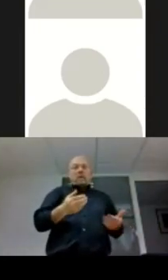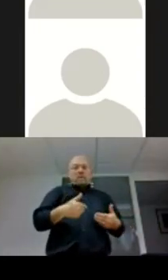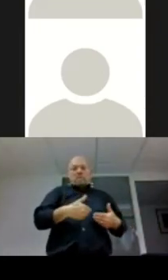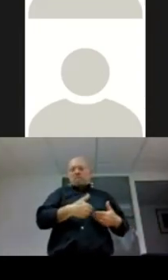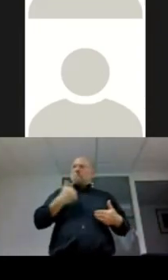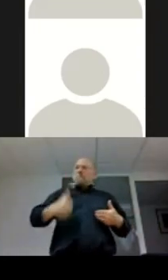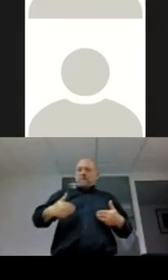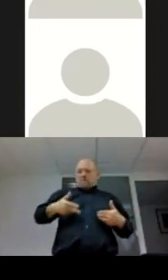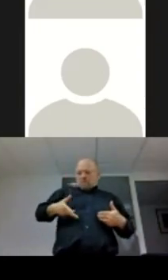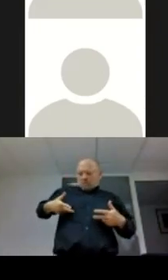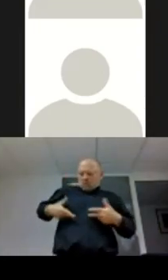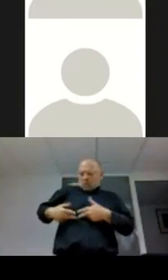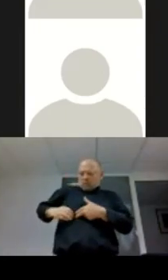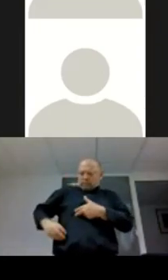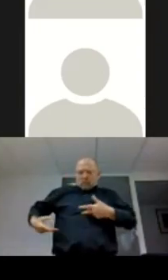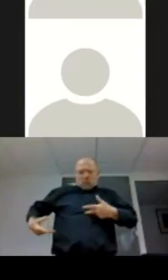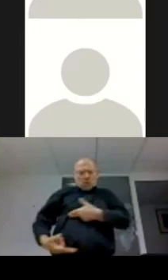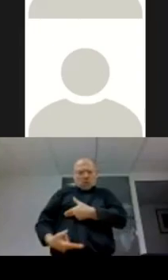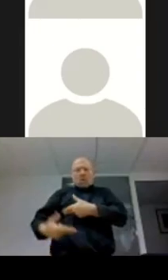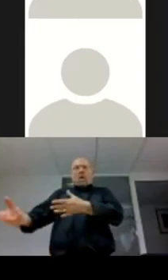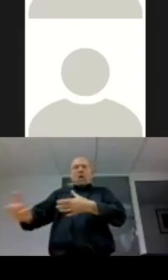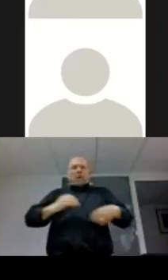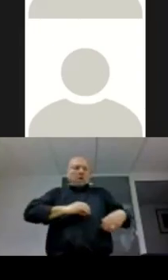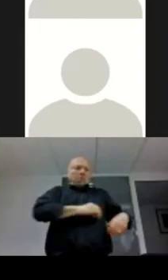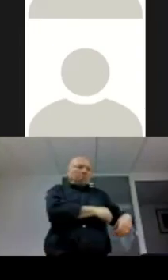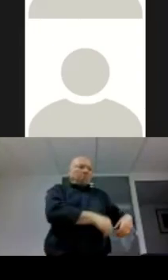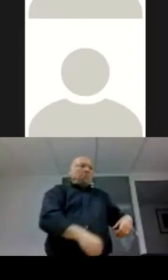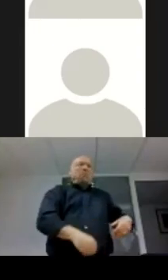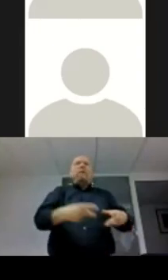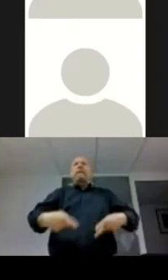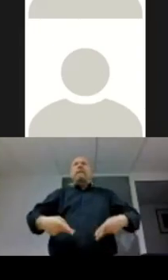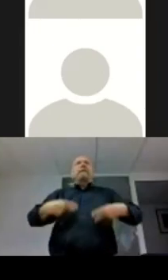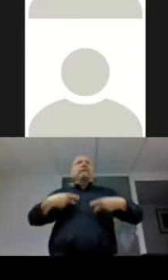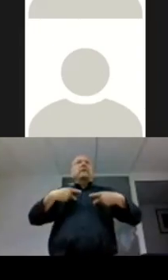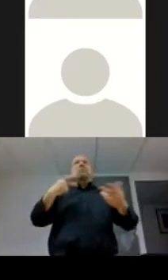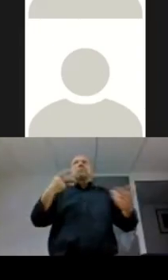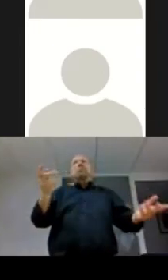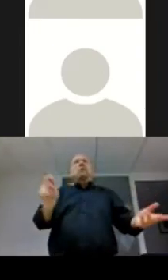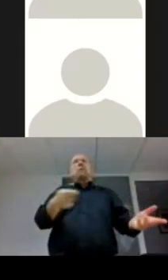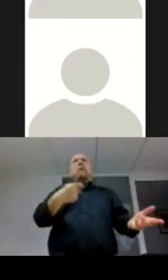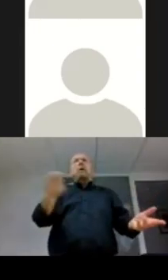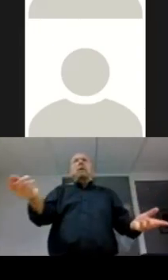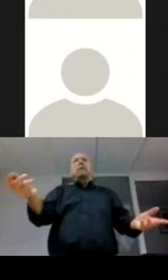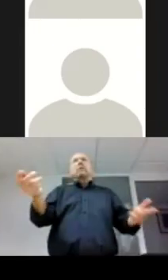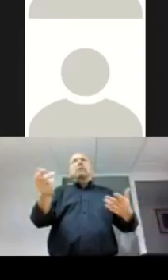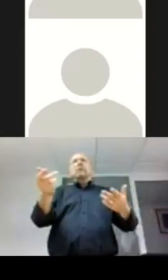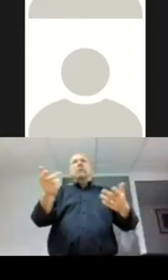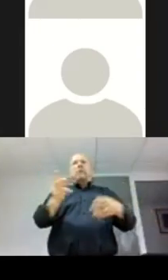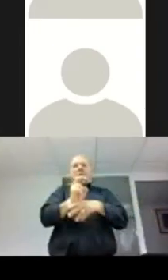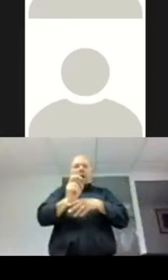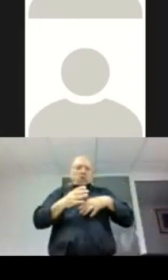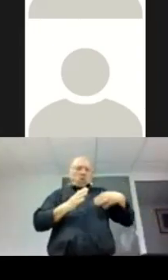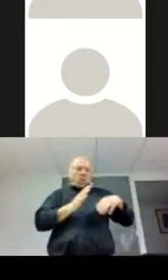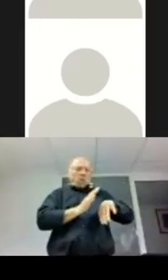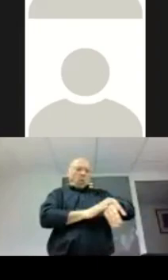plupart du temps, le fait de retirer même une partie importante du côlon n'entraîne que peu de retentissement